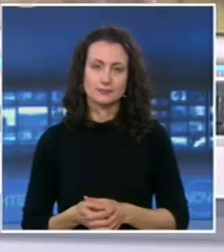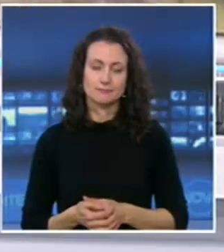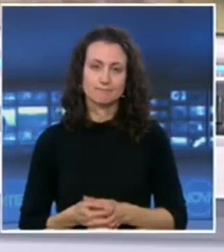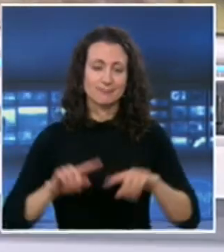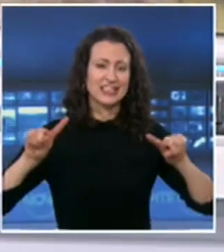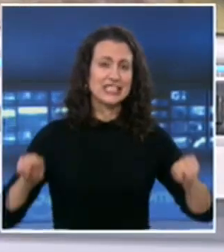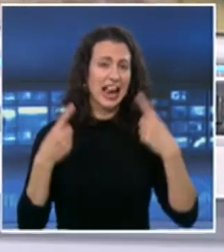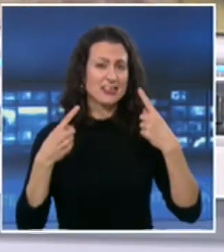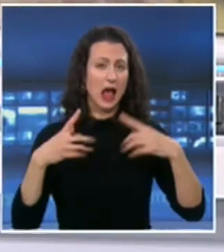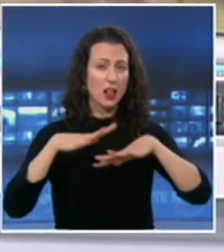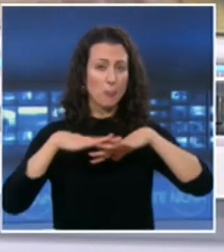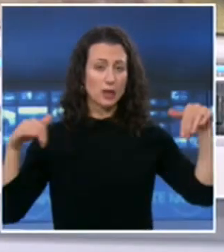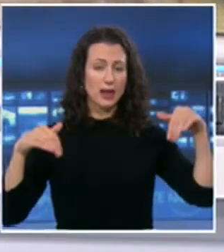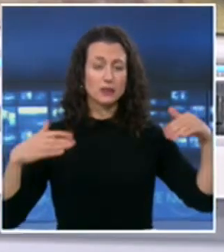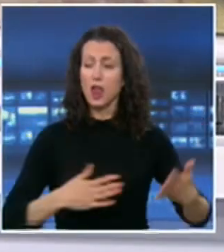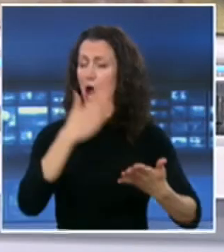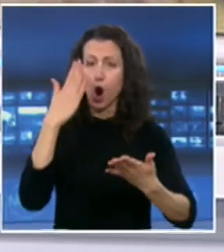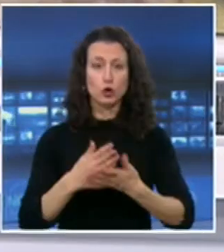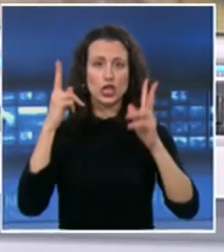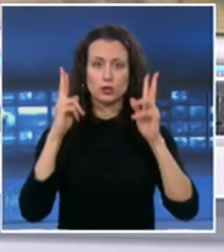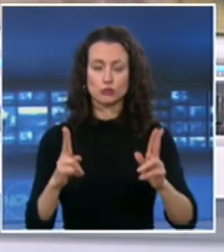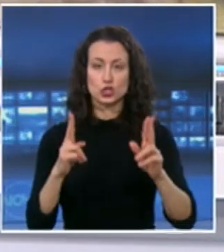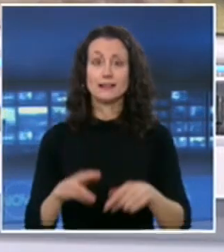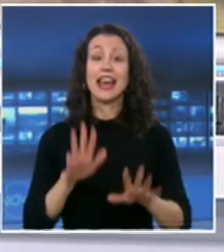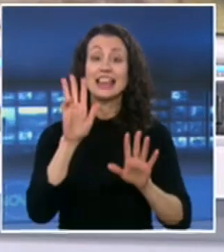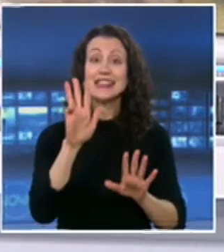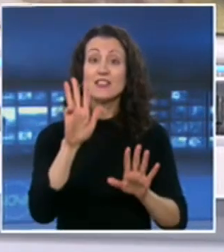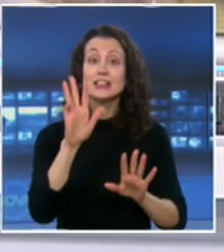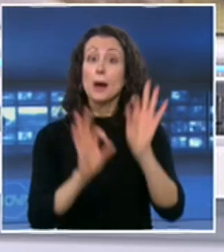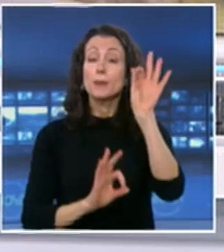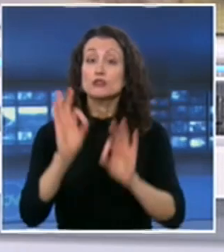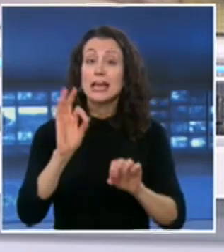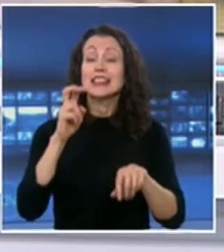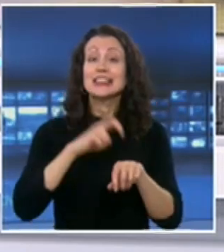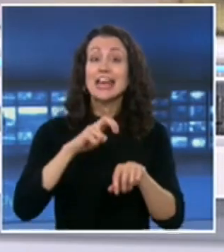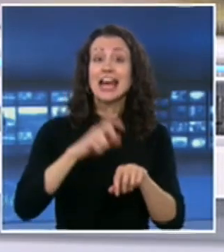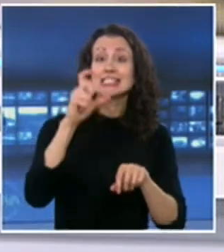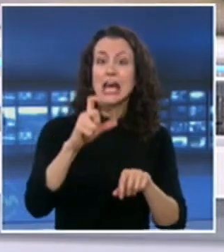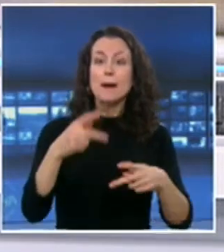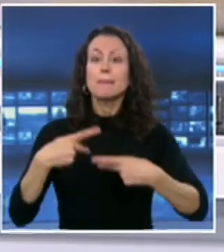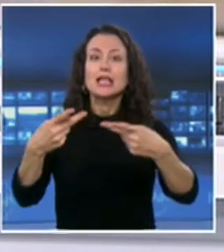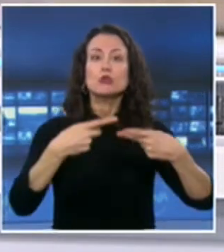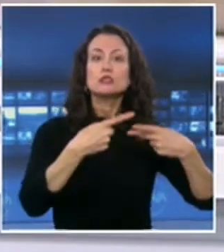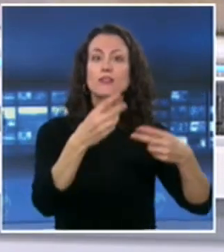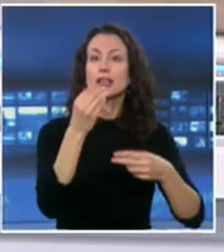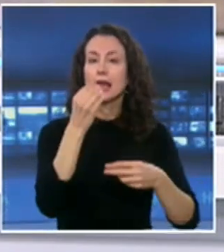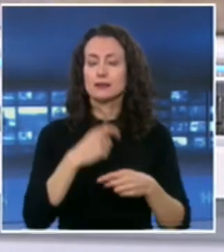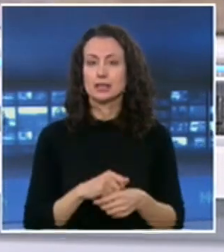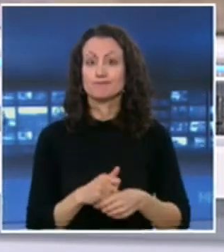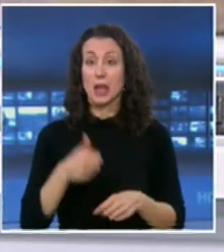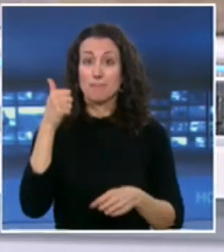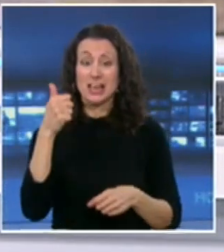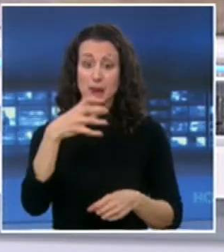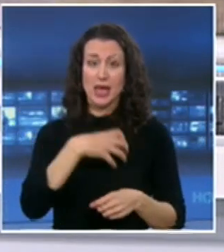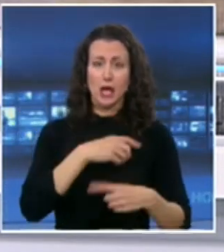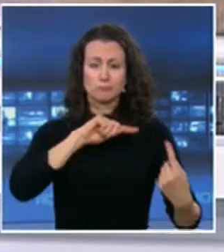Скандал в парламента и окончателно решение. 9% данък добавена стойност при доставките на храна. БСП и ГЕРБ влязоха в